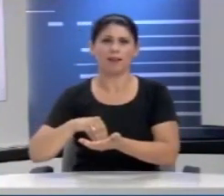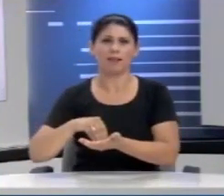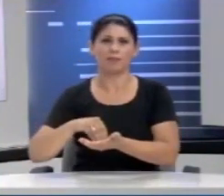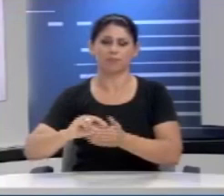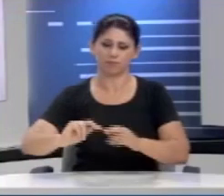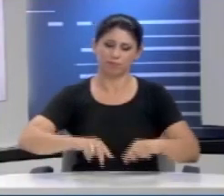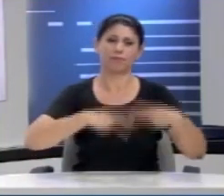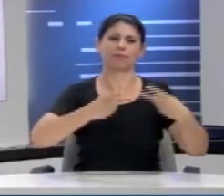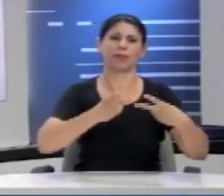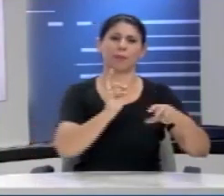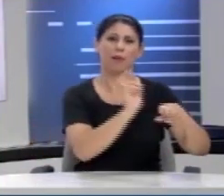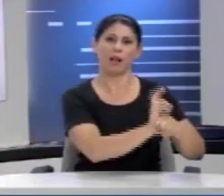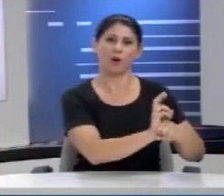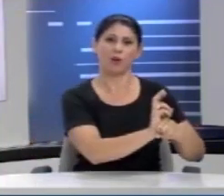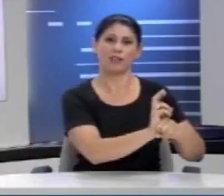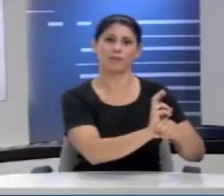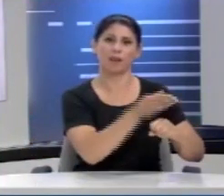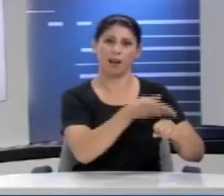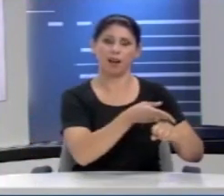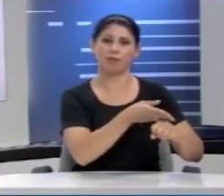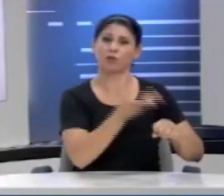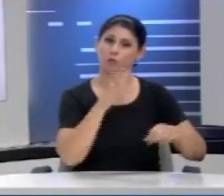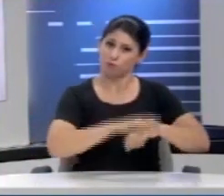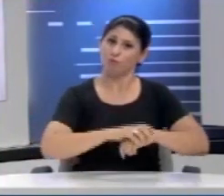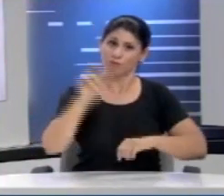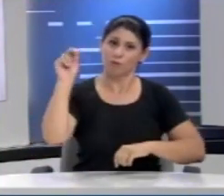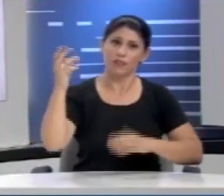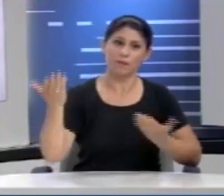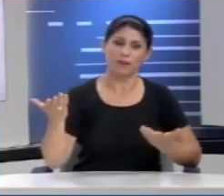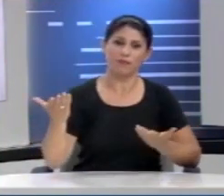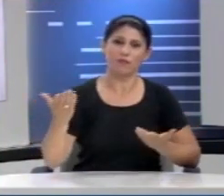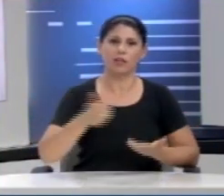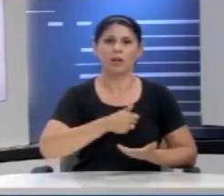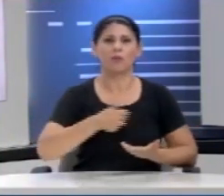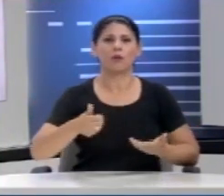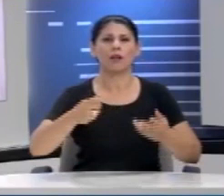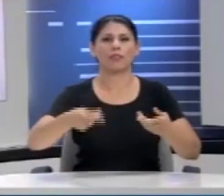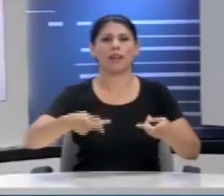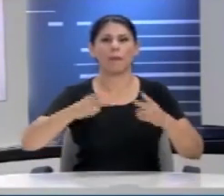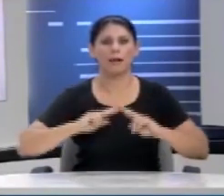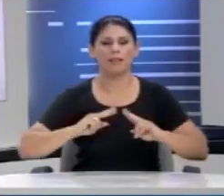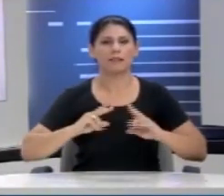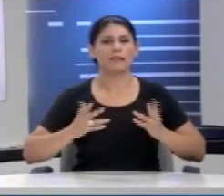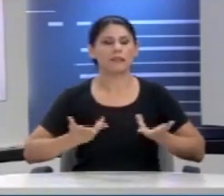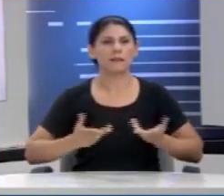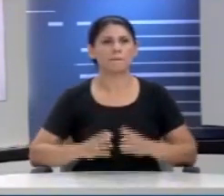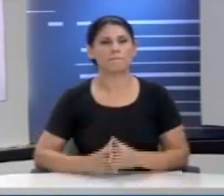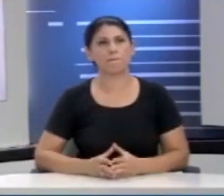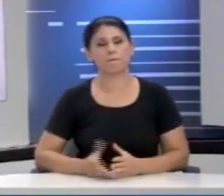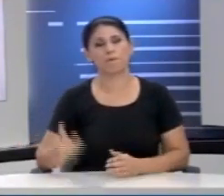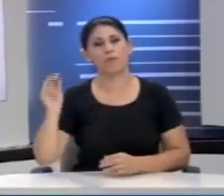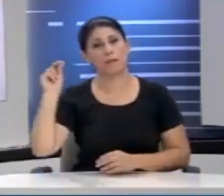βγαίνει το πλεόνασμα με το οποίο δεσμεύεστε? Η μόνη απάντηση που δίνεται είναι